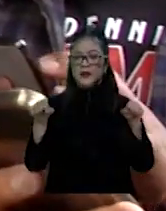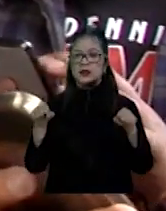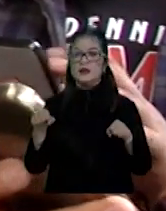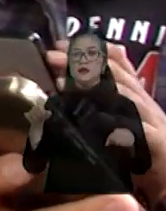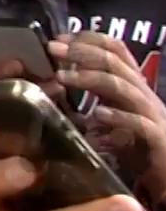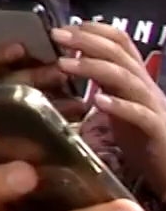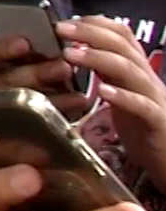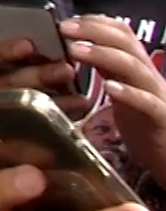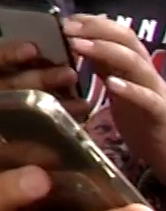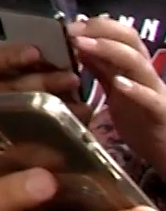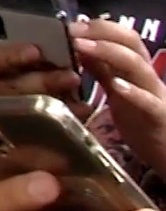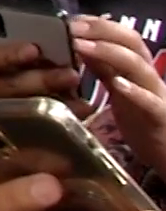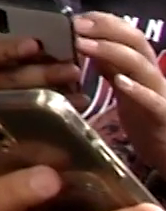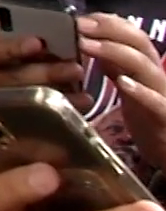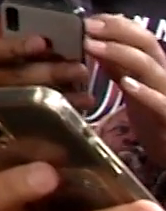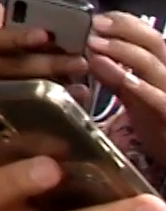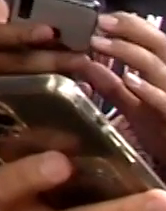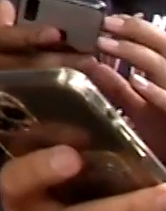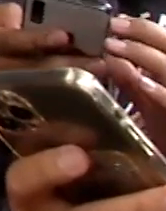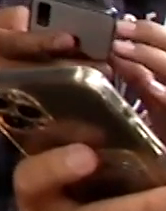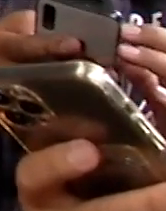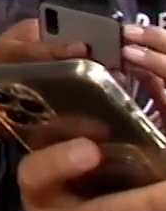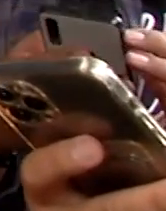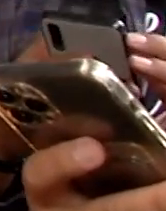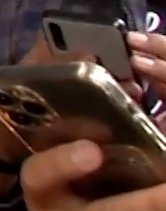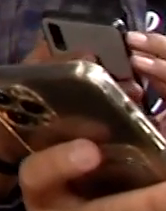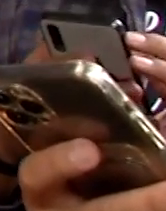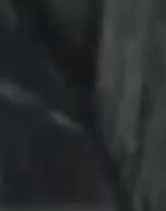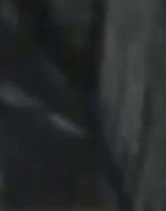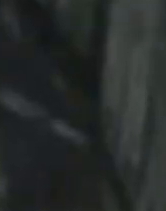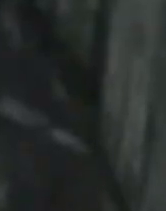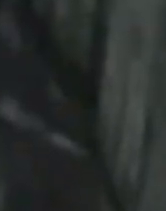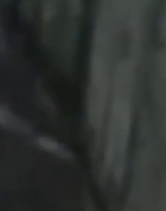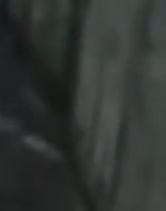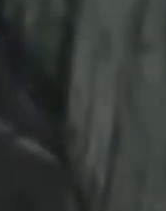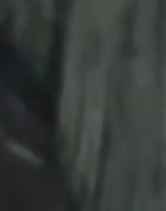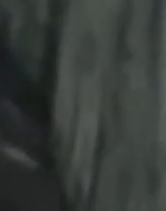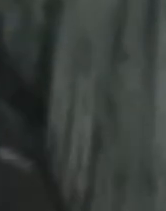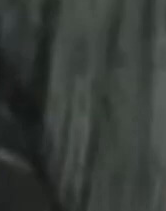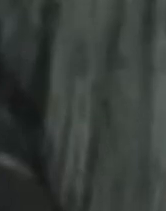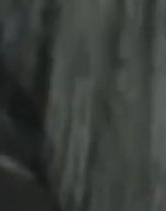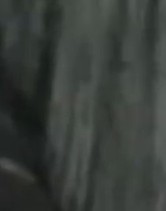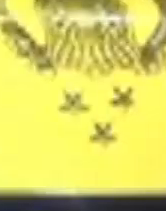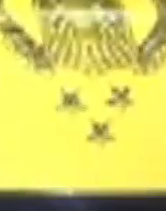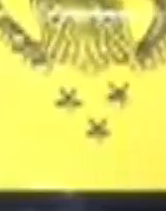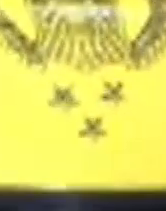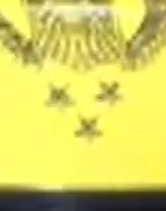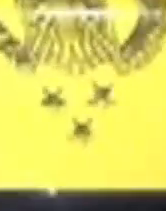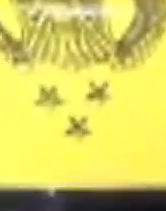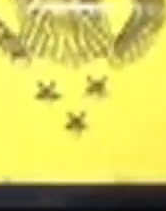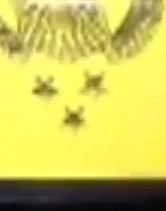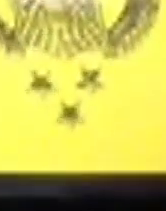dengan kedokteran forensik Polri. Hari ini melaksanakan pendalaman pemeriksaan